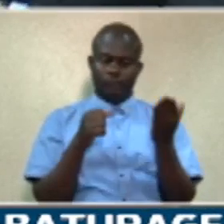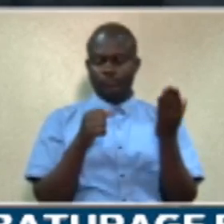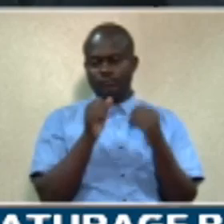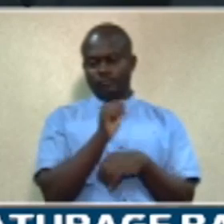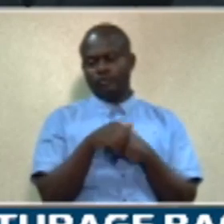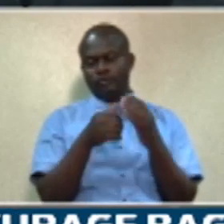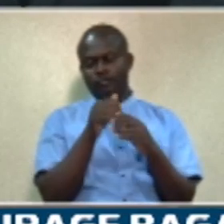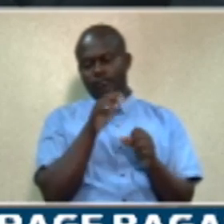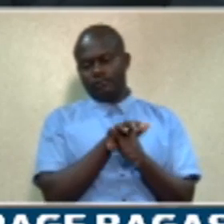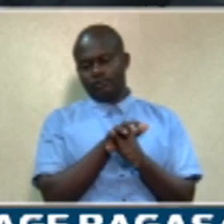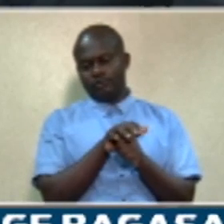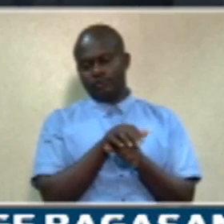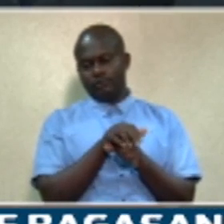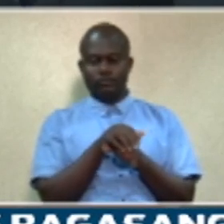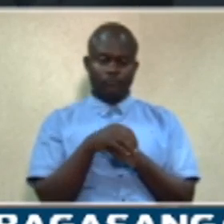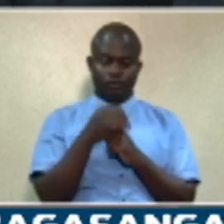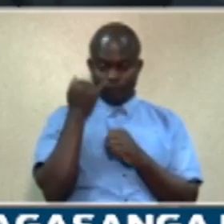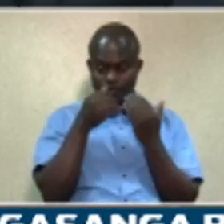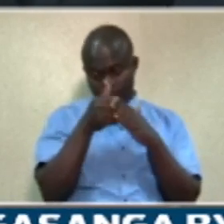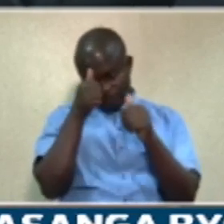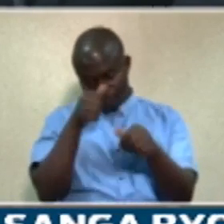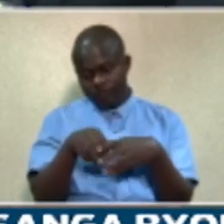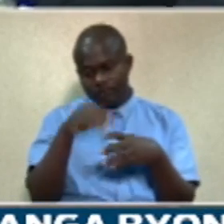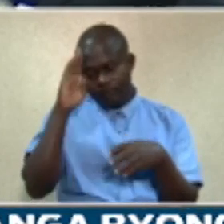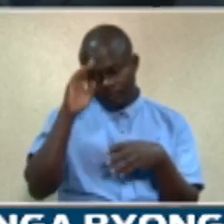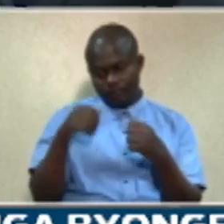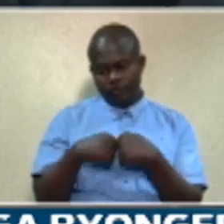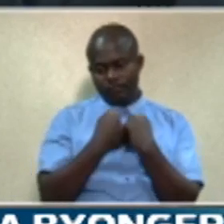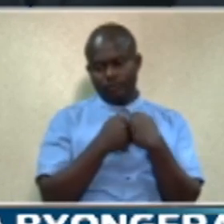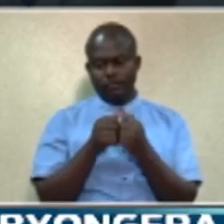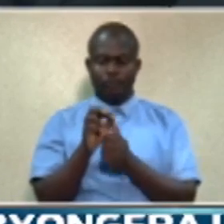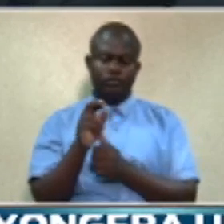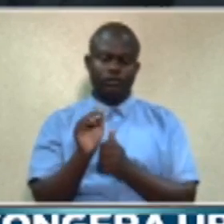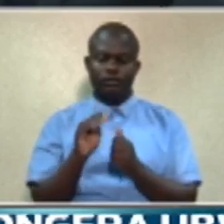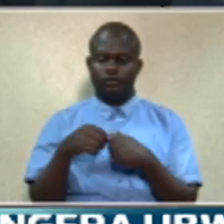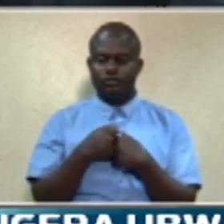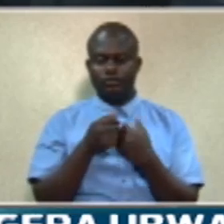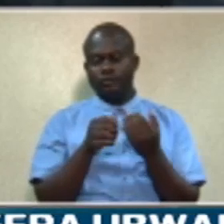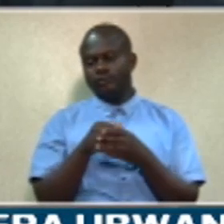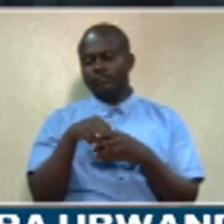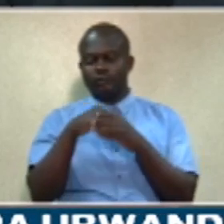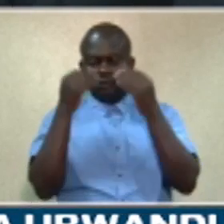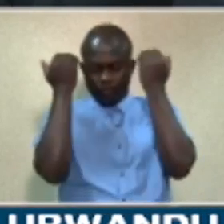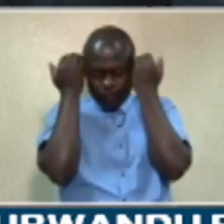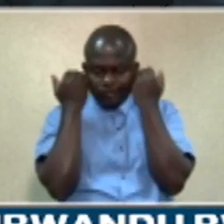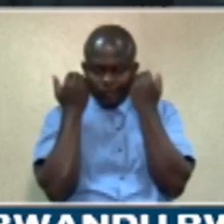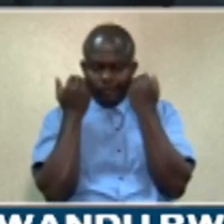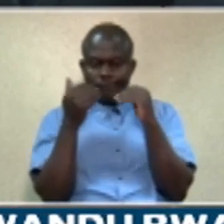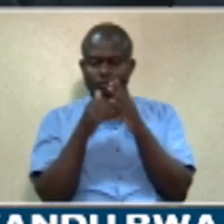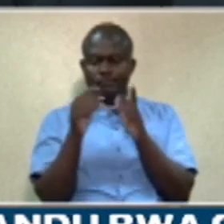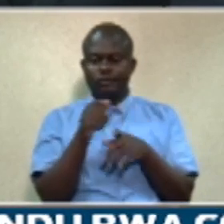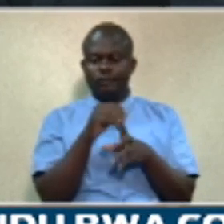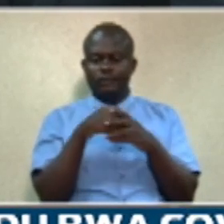birushaho kuba byinshi, bamukurikira uko polisi ihangana nabyo, uko RIB ihangana nabyo, uko bijya mu nkiko. Ibyaha